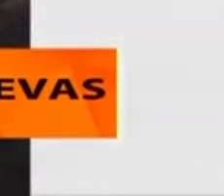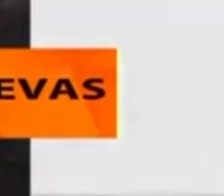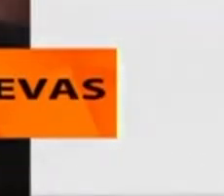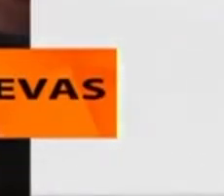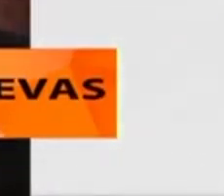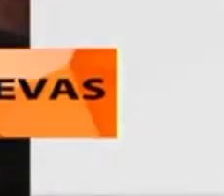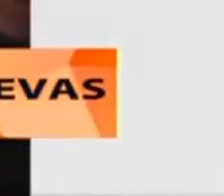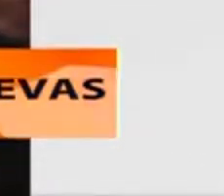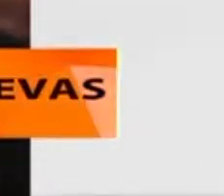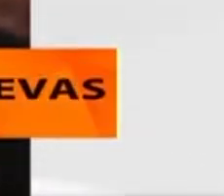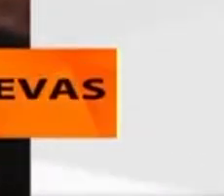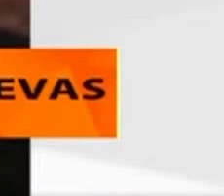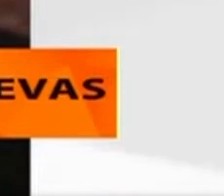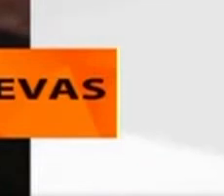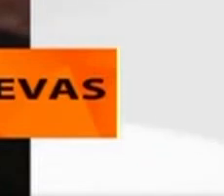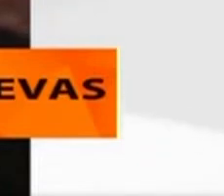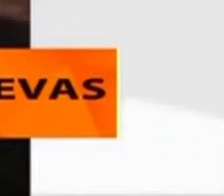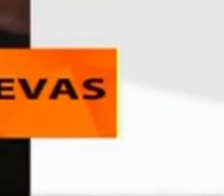مناظر